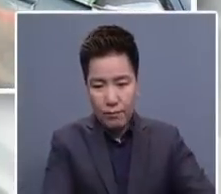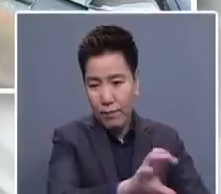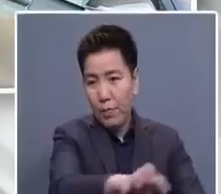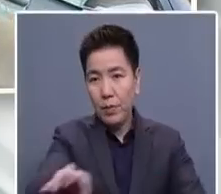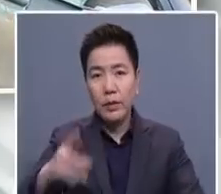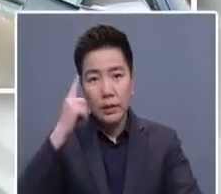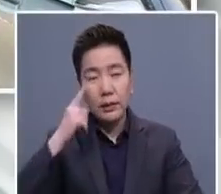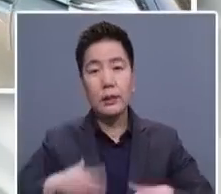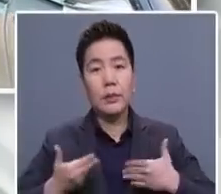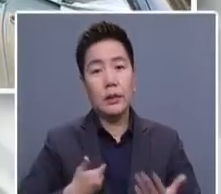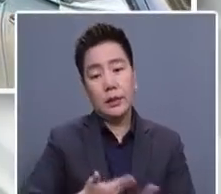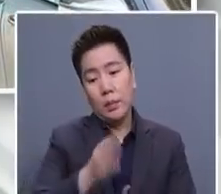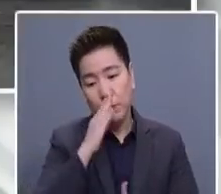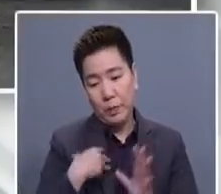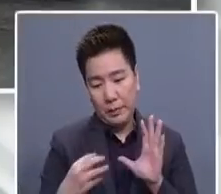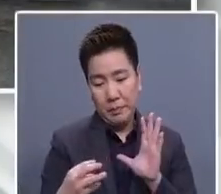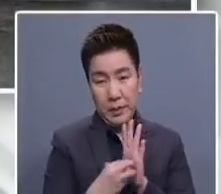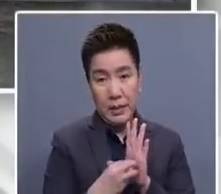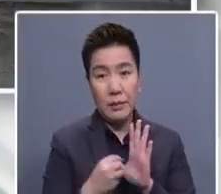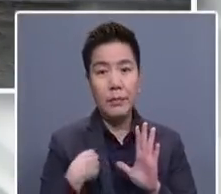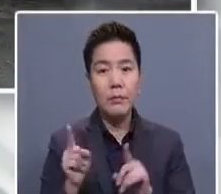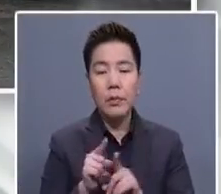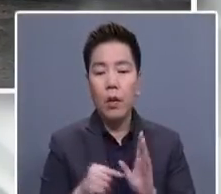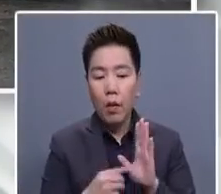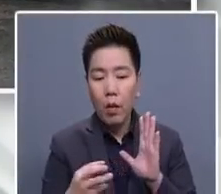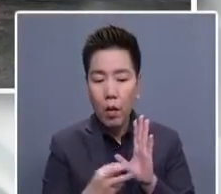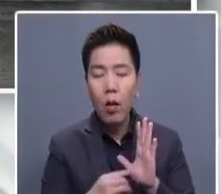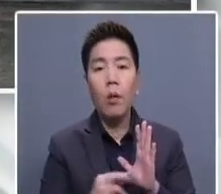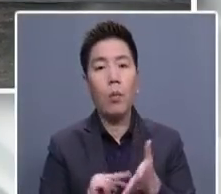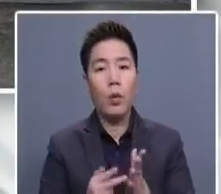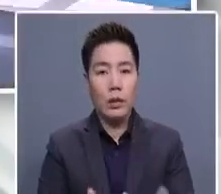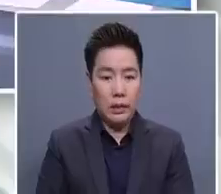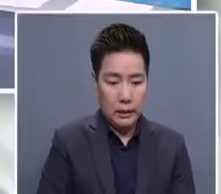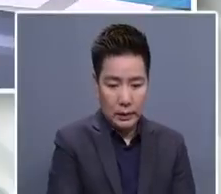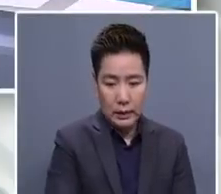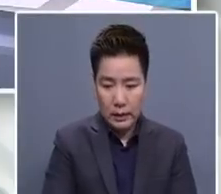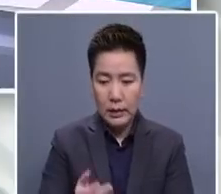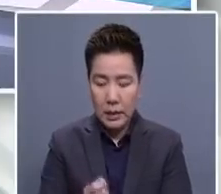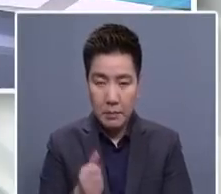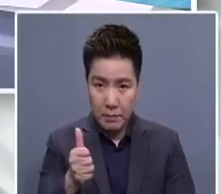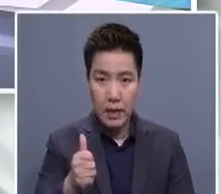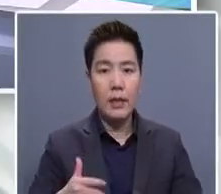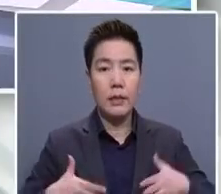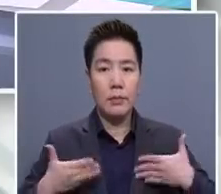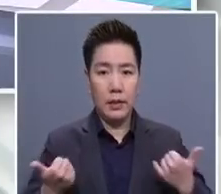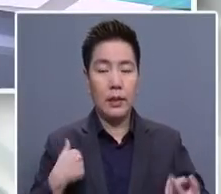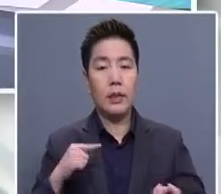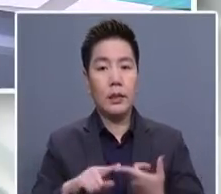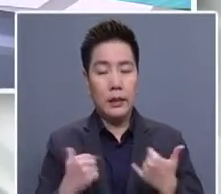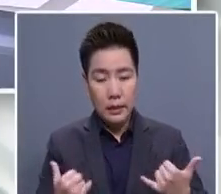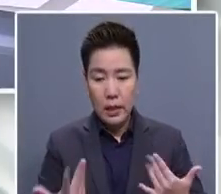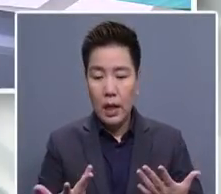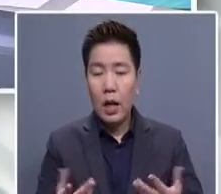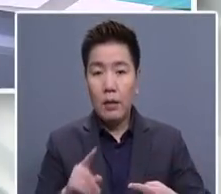พื่อความสบายใจถ้าเจอสัญลักษณ์ของมิสเซลเฟสเนี่ยที่ไหนเนี่ยก็สามารถจับจ่ายสินค้าได้อย่างสบายอกสบายใจมากยิ่งขึ้นแต่